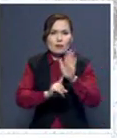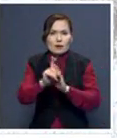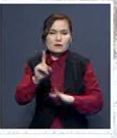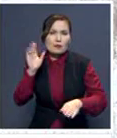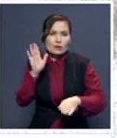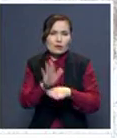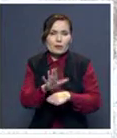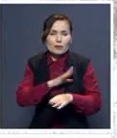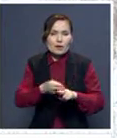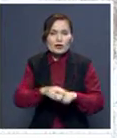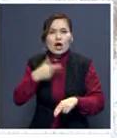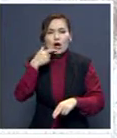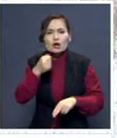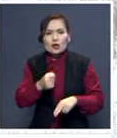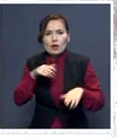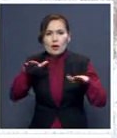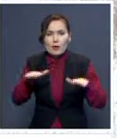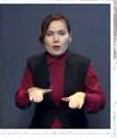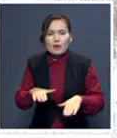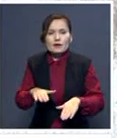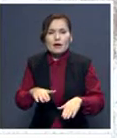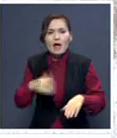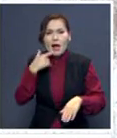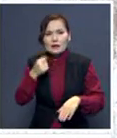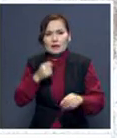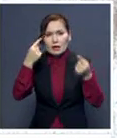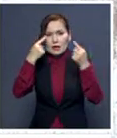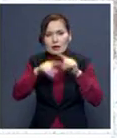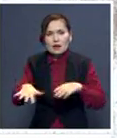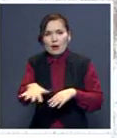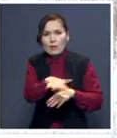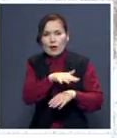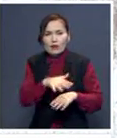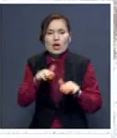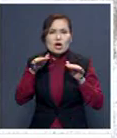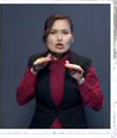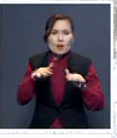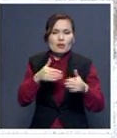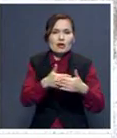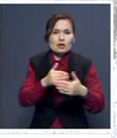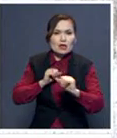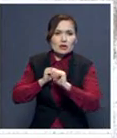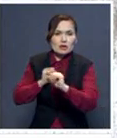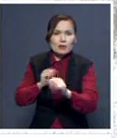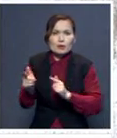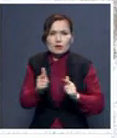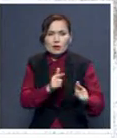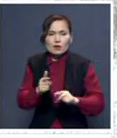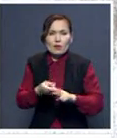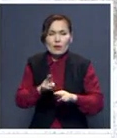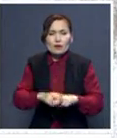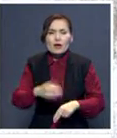жауынгерлік паркке келіп, әскери техникаларды жорықтық лекке келдік. Жорықтық лекте жеке